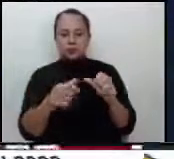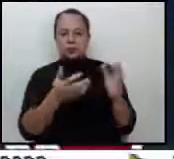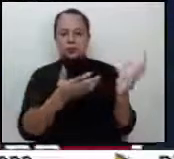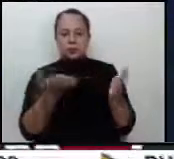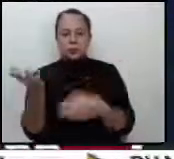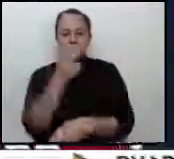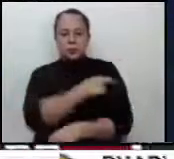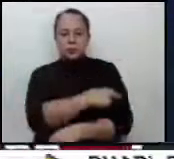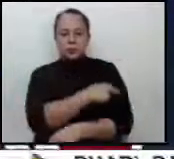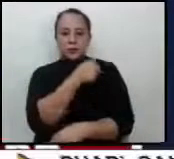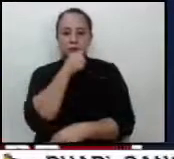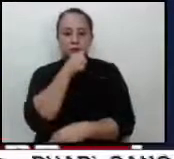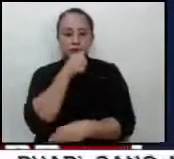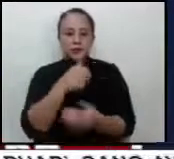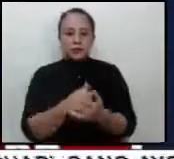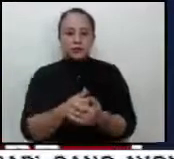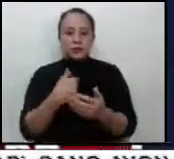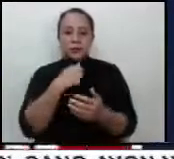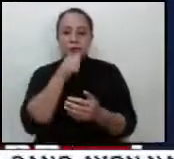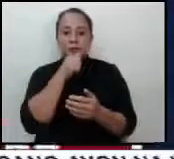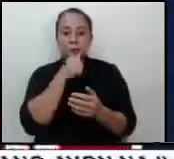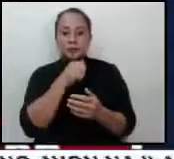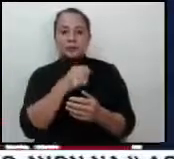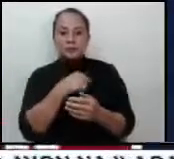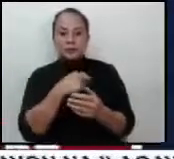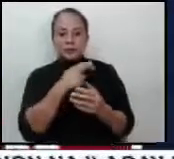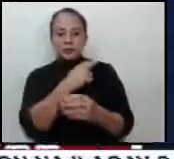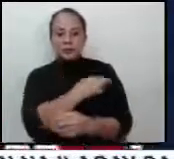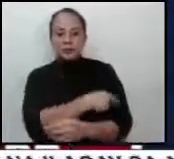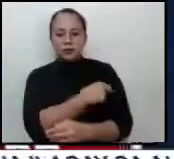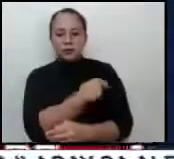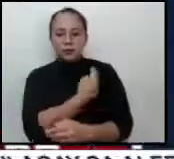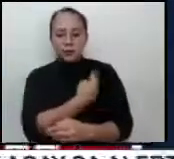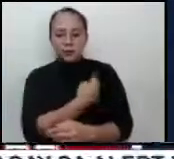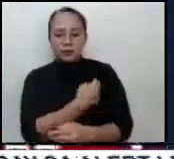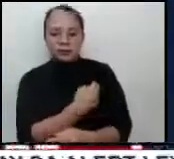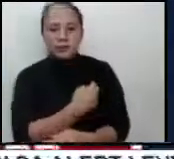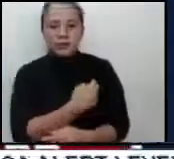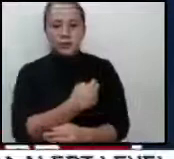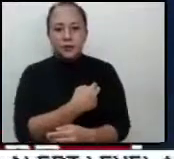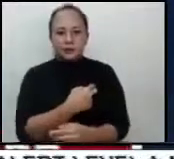ospital. Sa mga private hospitals po, halos po konti ang mga